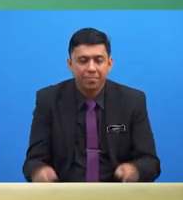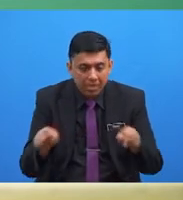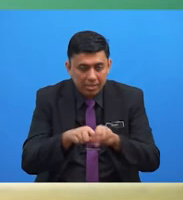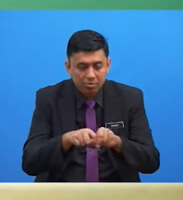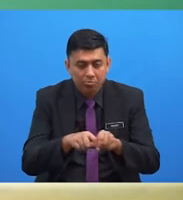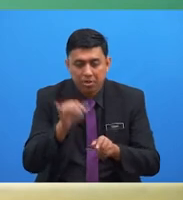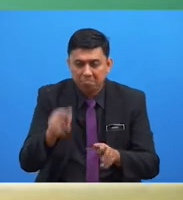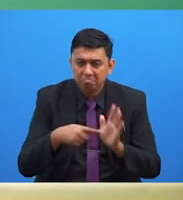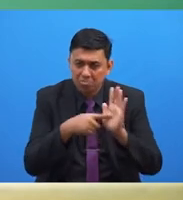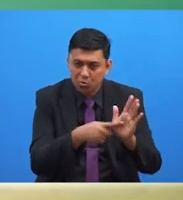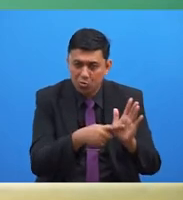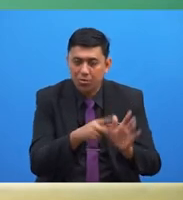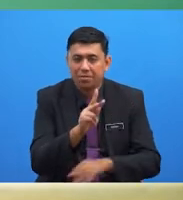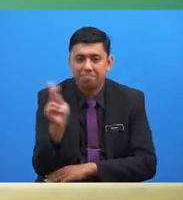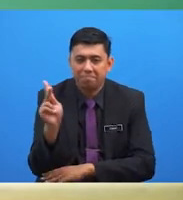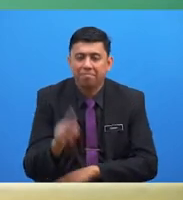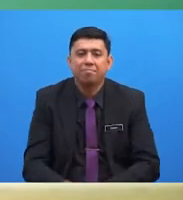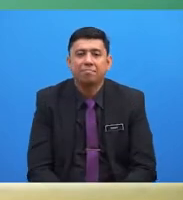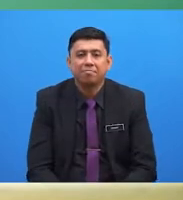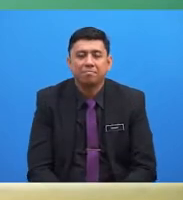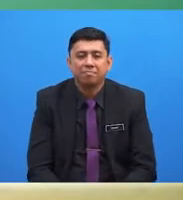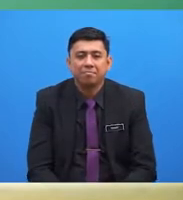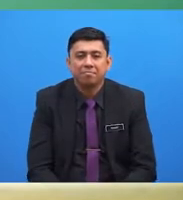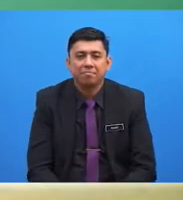seperti yang ditunjukkan.